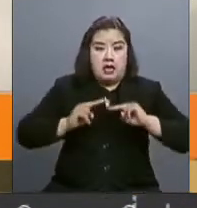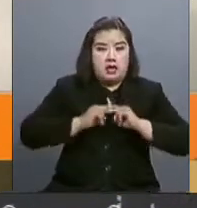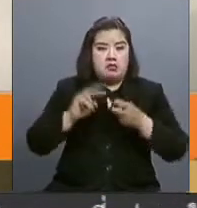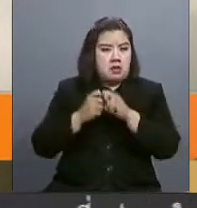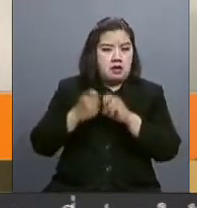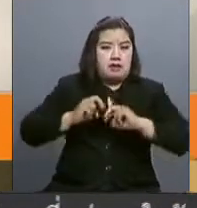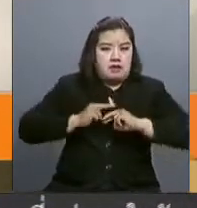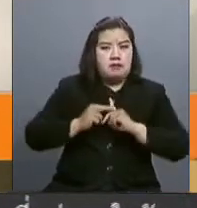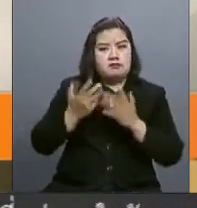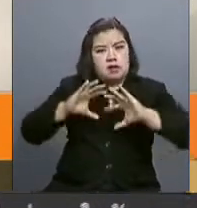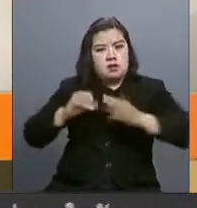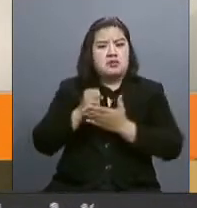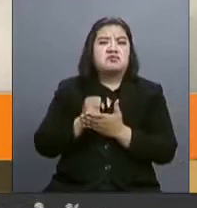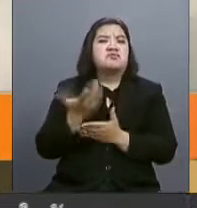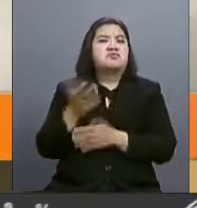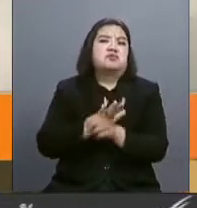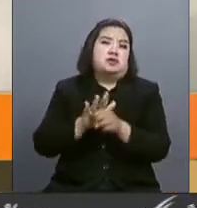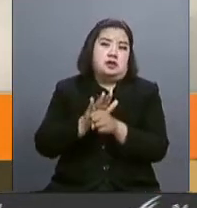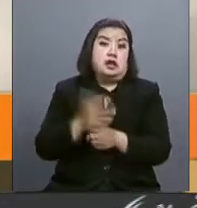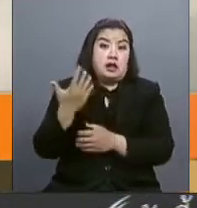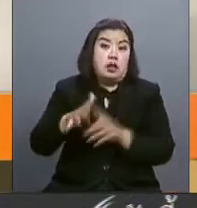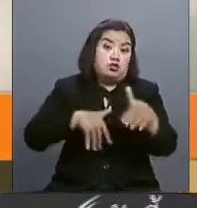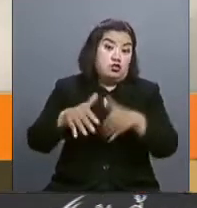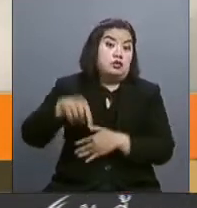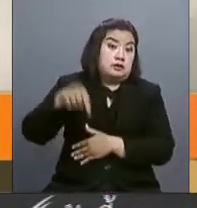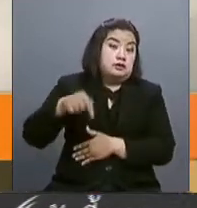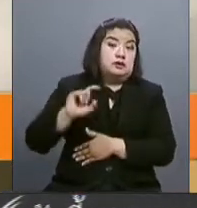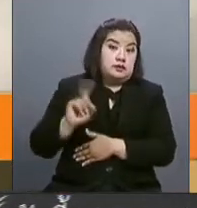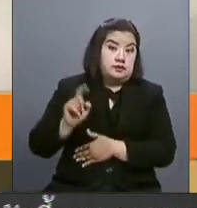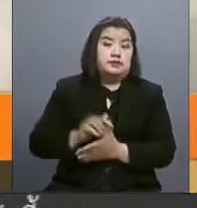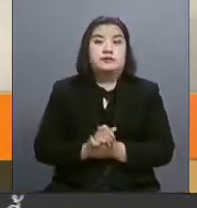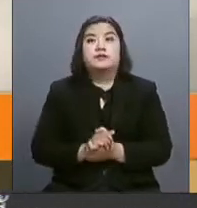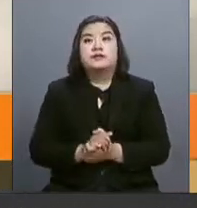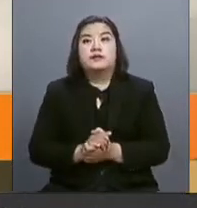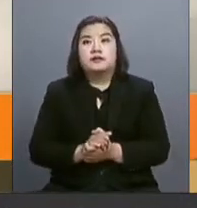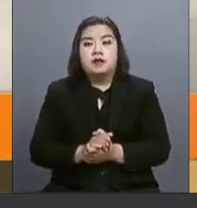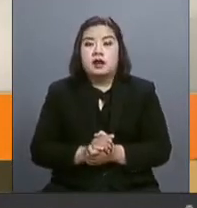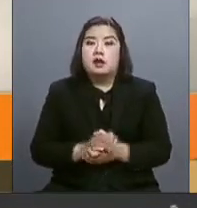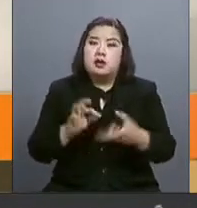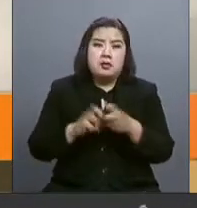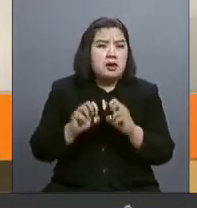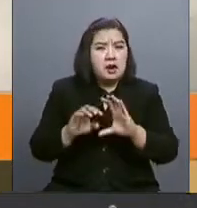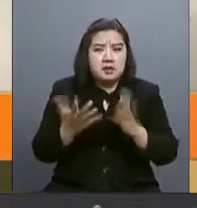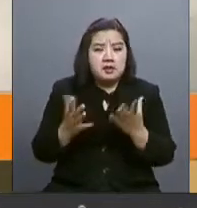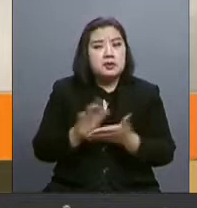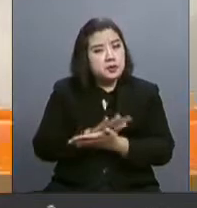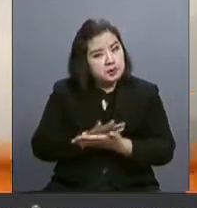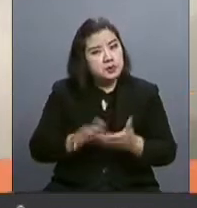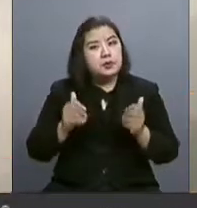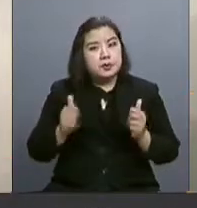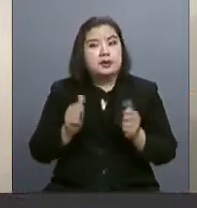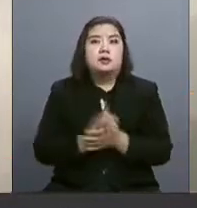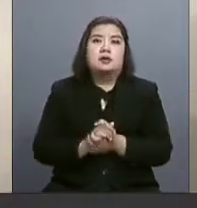แล้วก็ชุมชนที่อยู่ในพื้นที่เบตงก็ค่อนข้างที่จะเรียบร้อยนะครับพื้นที่นี้เกิดเห